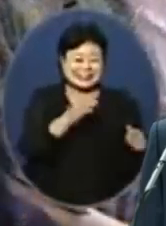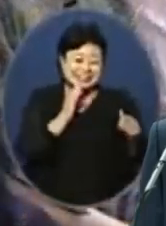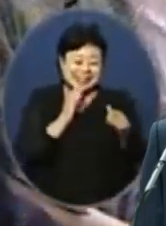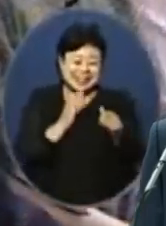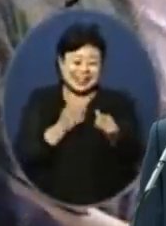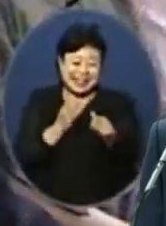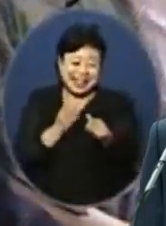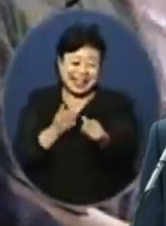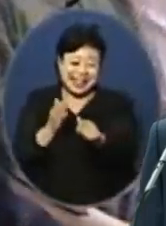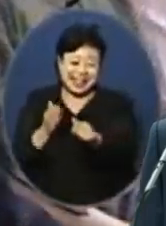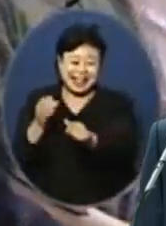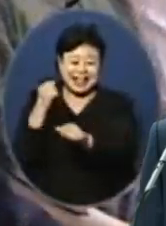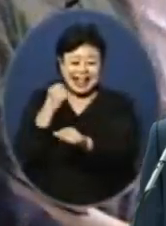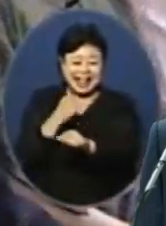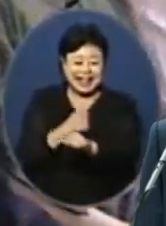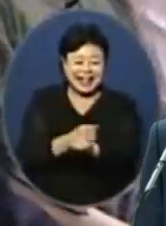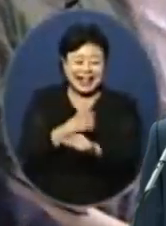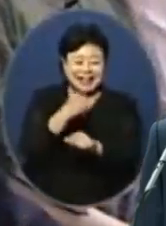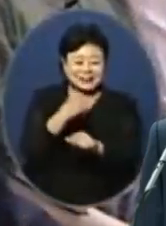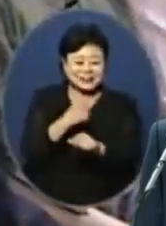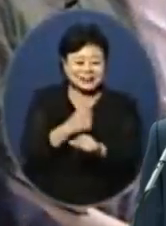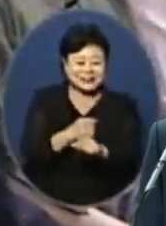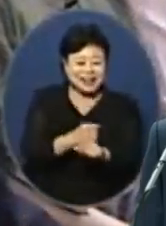하기를 내가